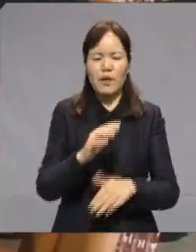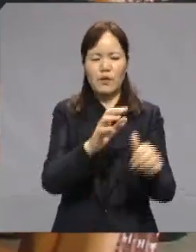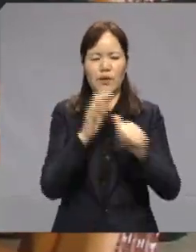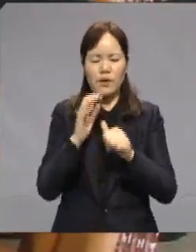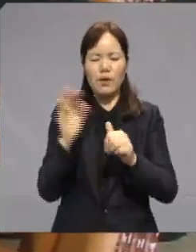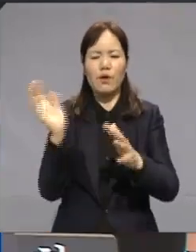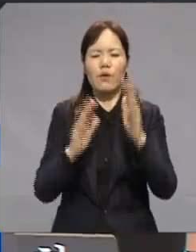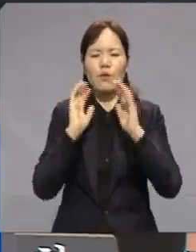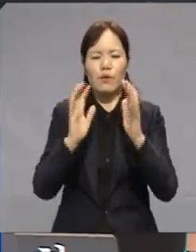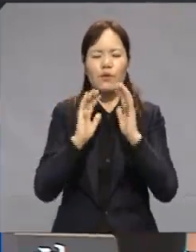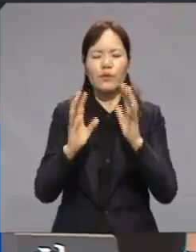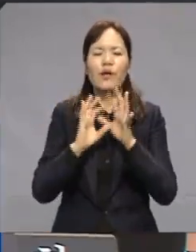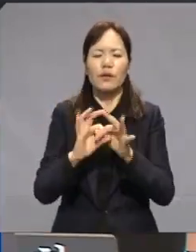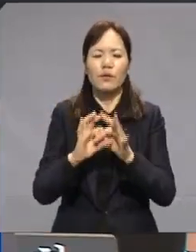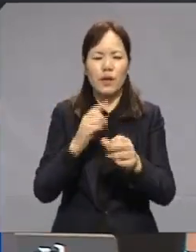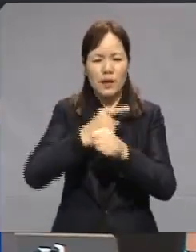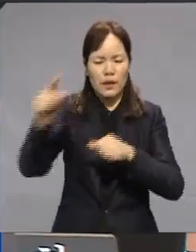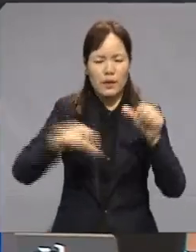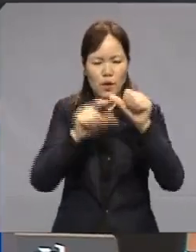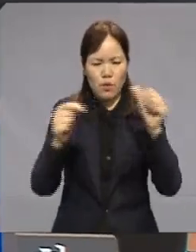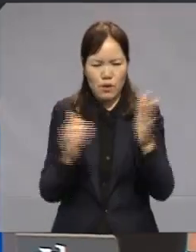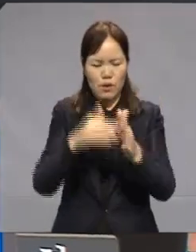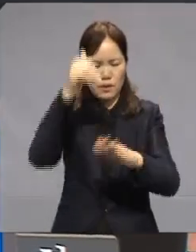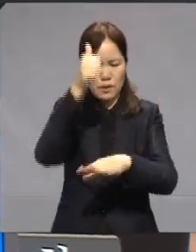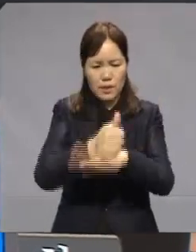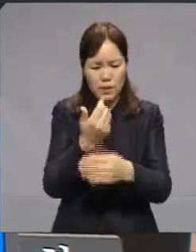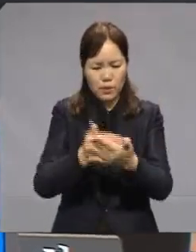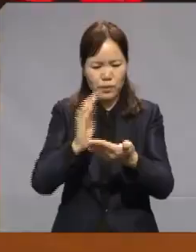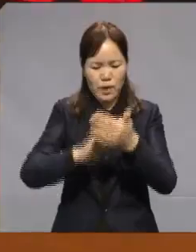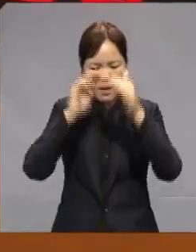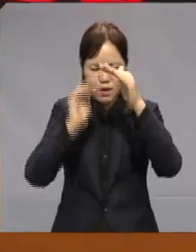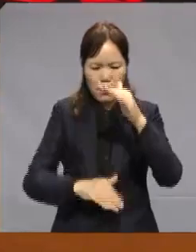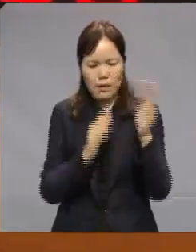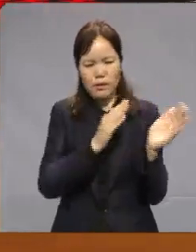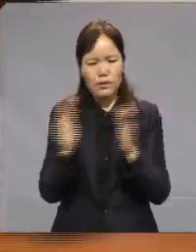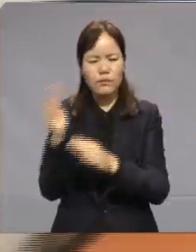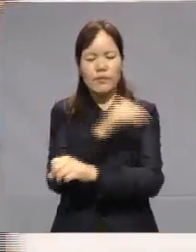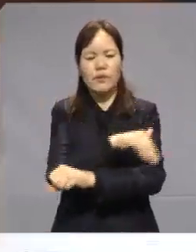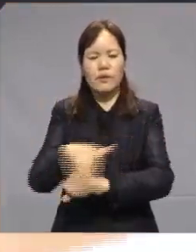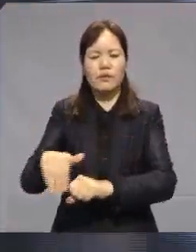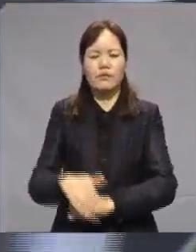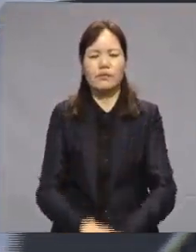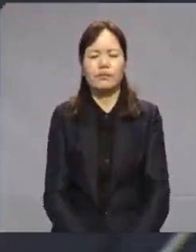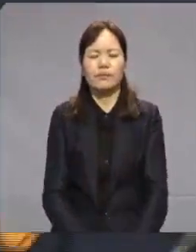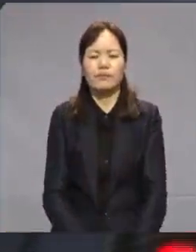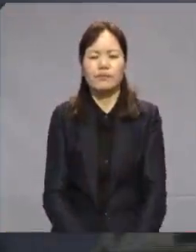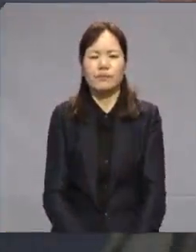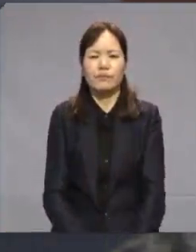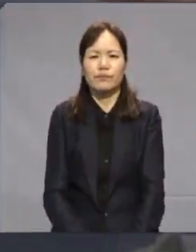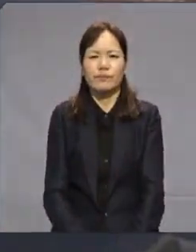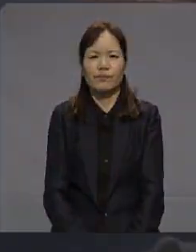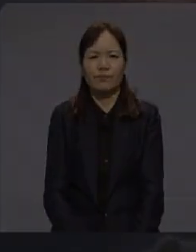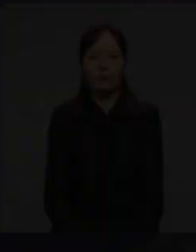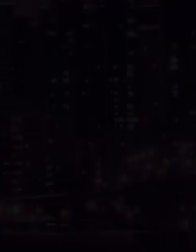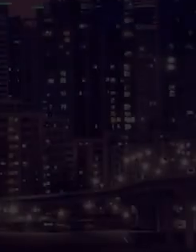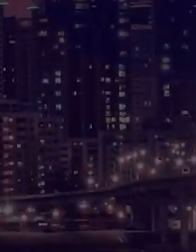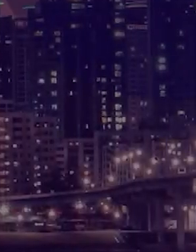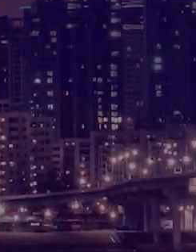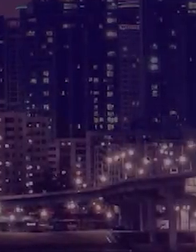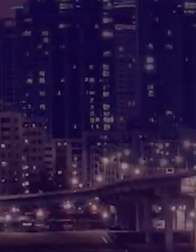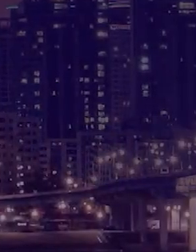공론화 과정을 거쳐 내년 5월까지 최종 개혁안을 마련할 예정입니다. OBS 뉴스 황다연입니다.